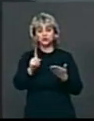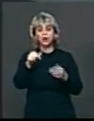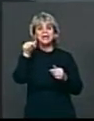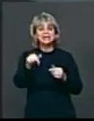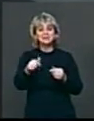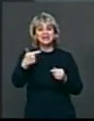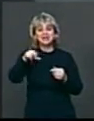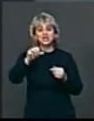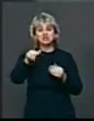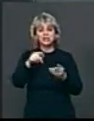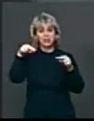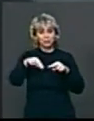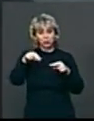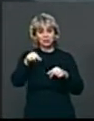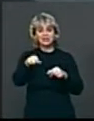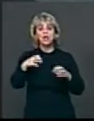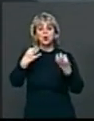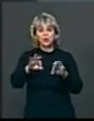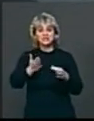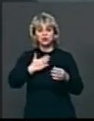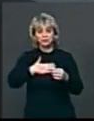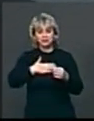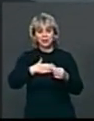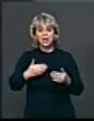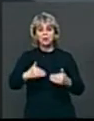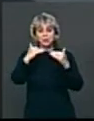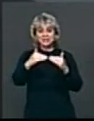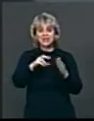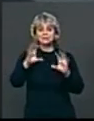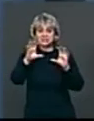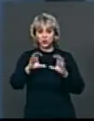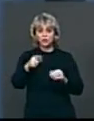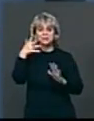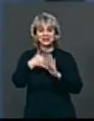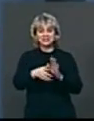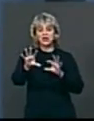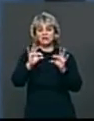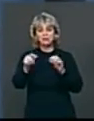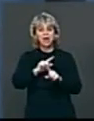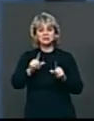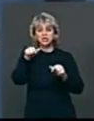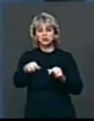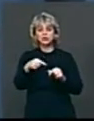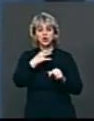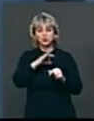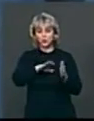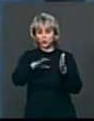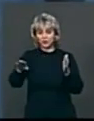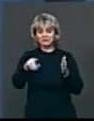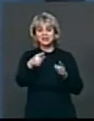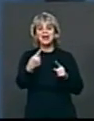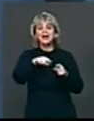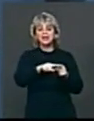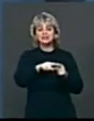именно гражданский наблюдатель позволит нам поднять легитимность и прозрачность выборов абсолютно на другой уровень.